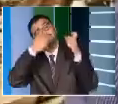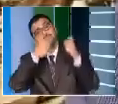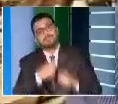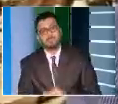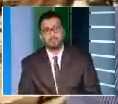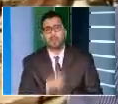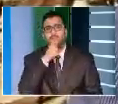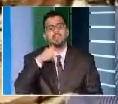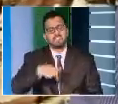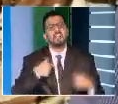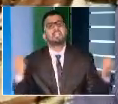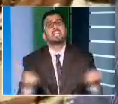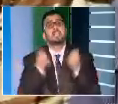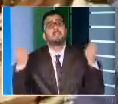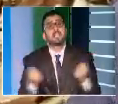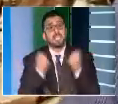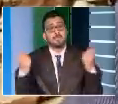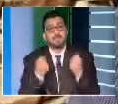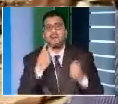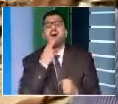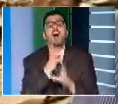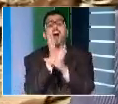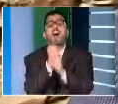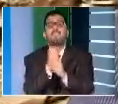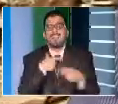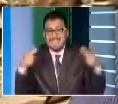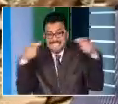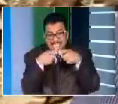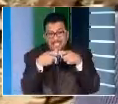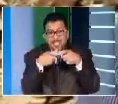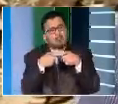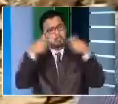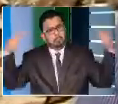استعدادات عالية وتدريبات كثيفة لحفظ الأمن وفك الحصار عن مدينة